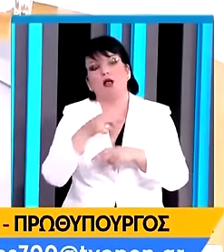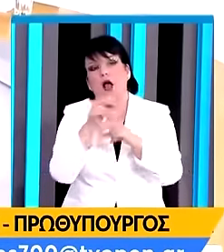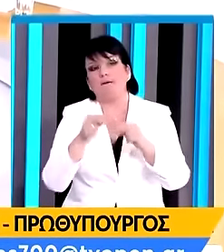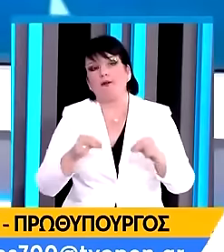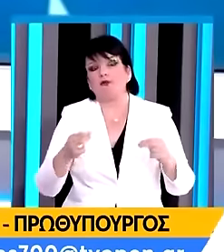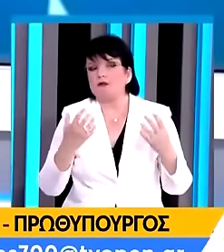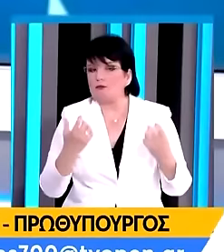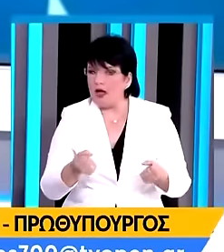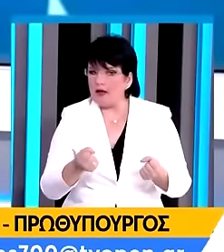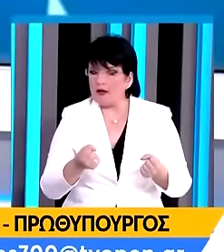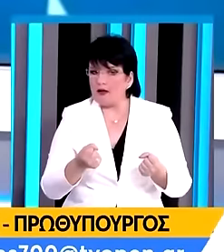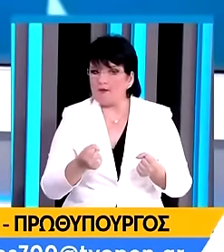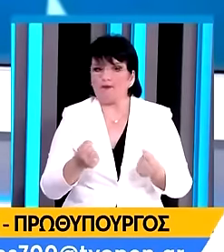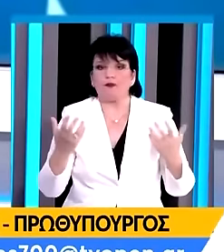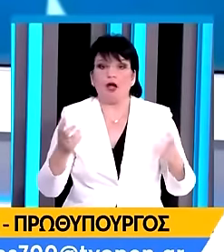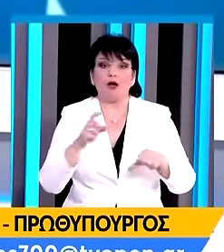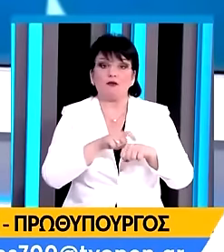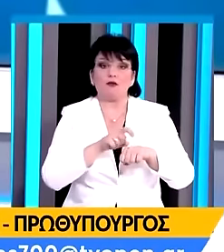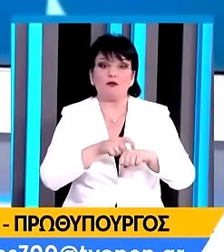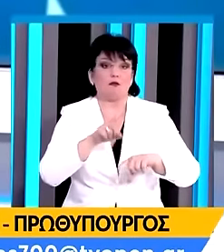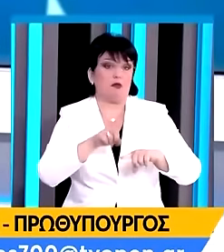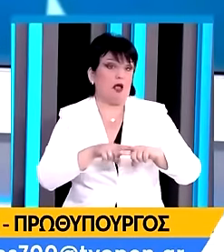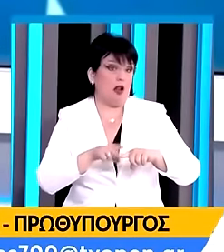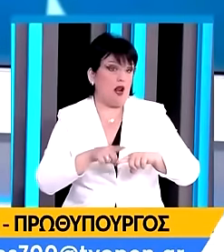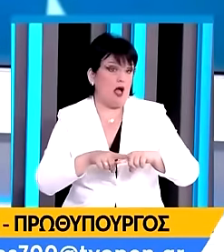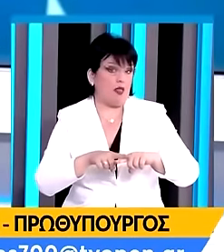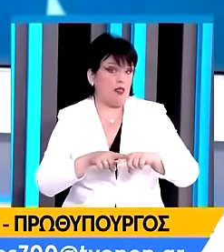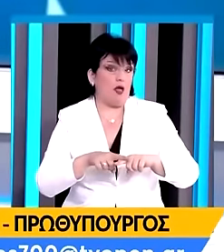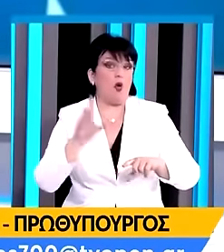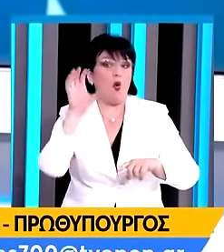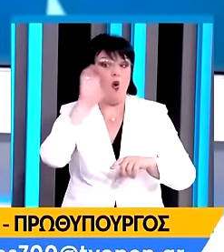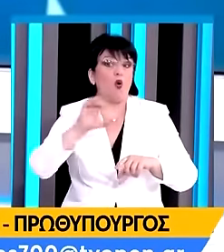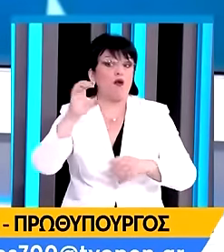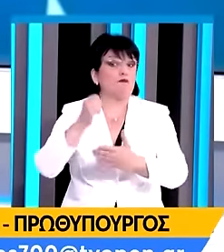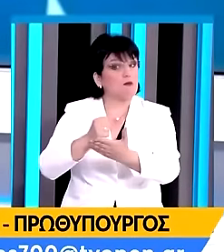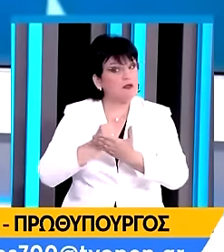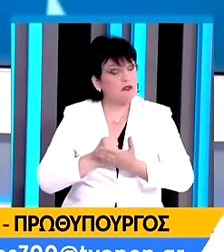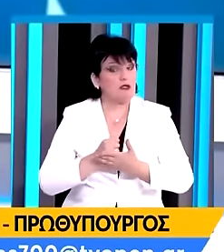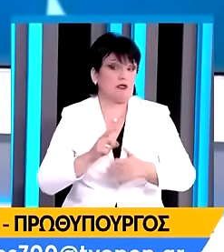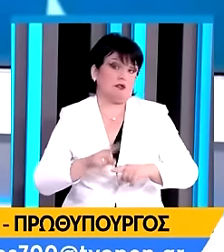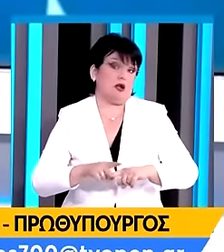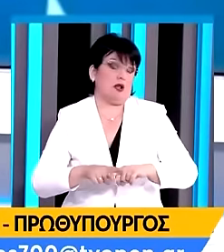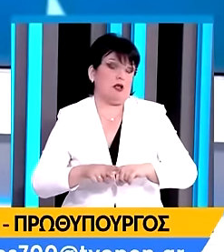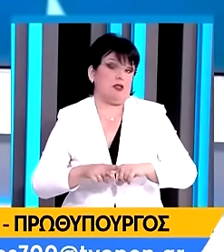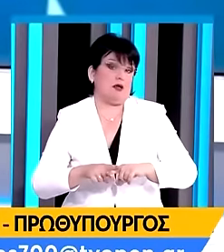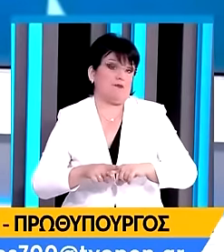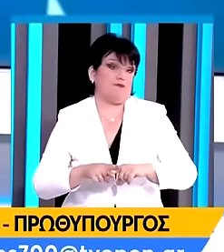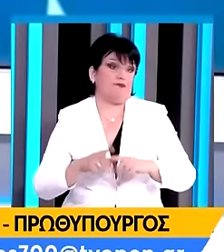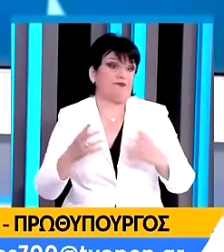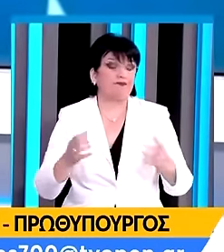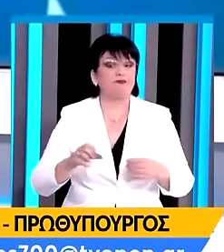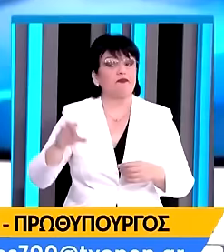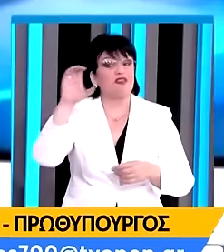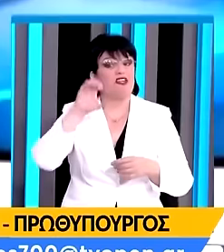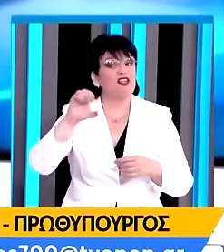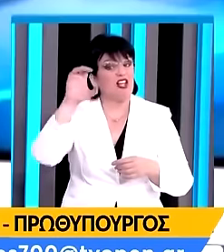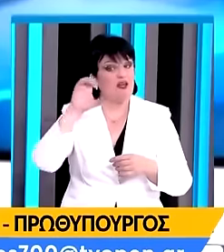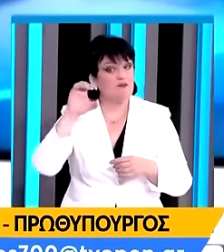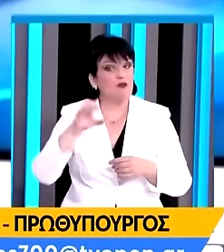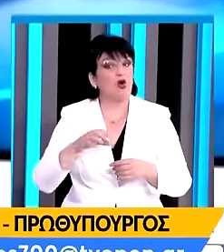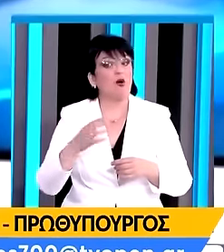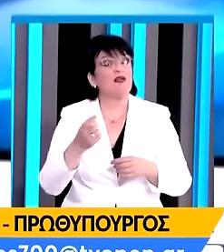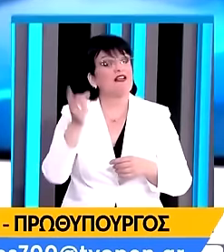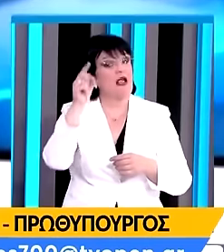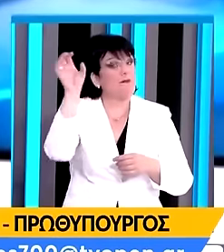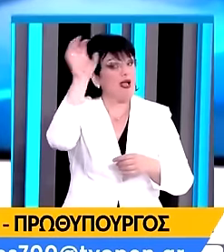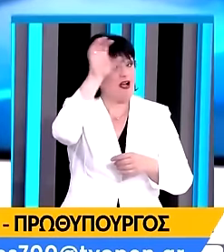δικών μας παρεμβάσεων. Άρα αυτή τη στιγμή η Ελλάδα δεν είναι μόνη, όλη η Ευρώπη, οι Ηνωμένες Πολιτείες. Το ζητήσατε την παρέμβαση και από την Ευρώπη. Βεβαίως τη ζήτησα. Και με